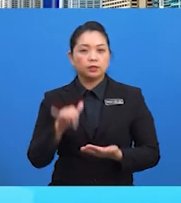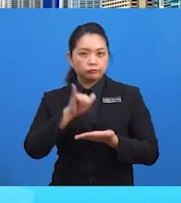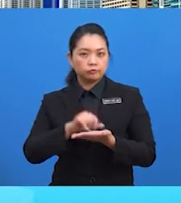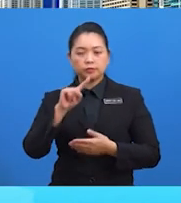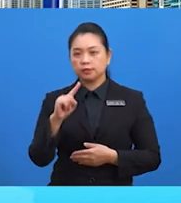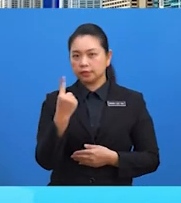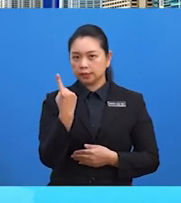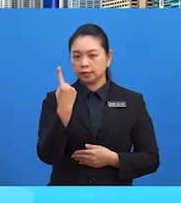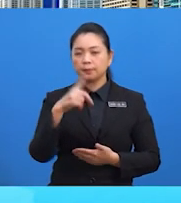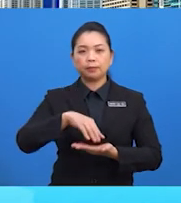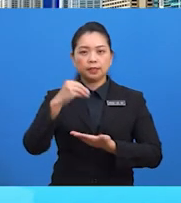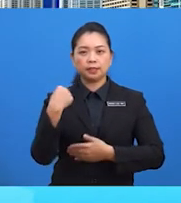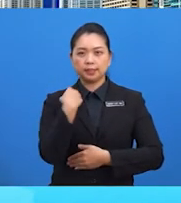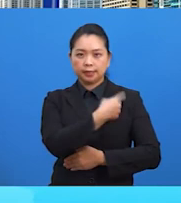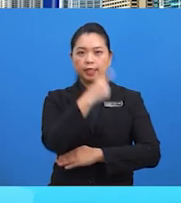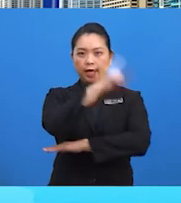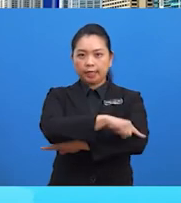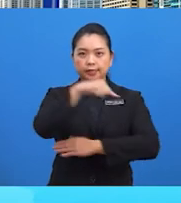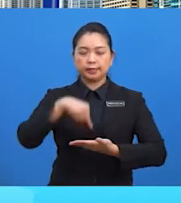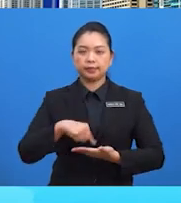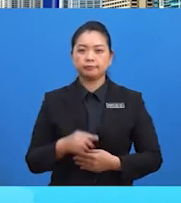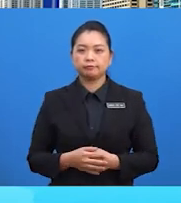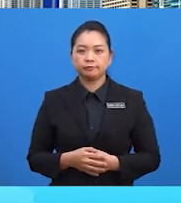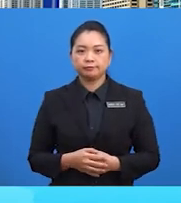Sekian saja sesi pembelajaran kita pada hari ini.